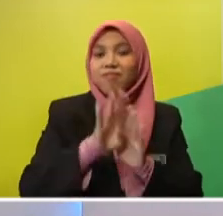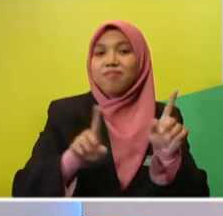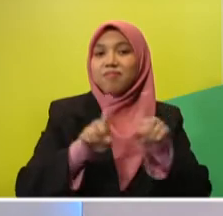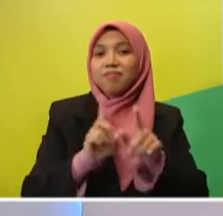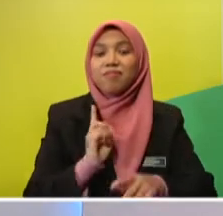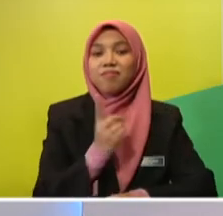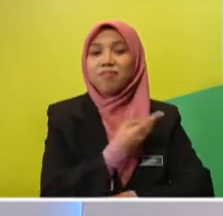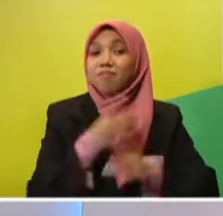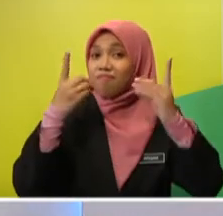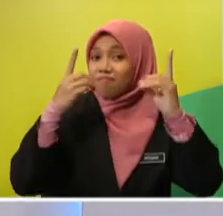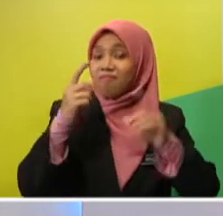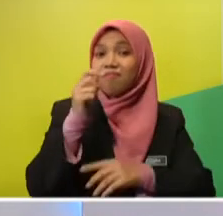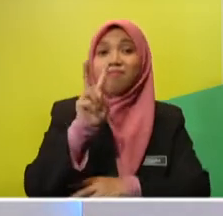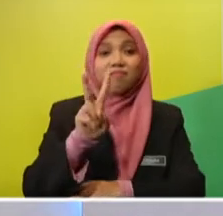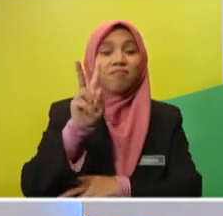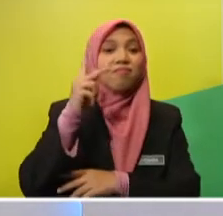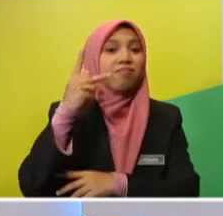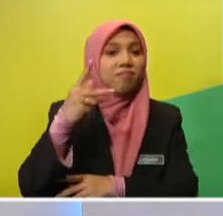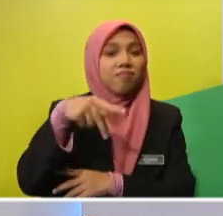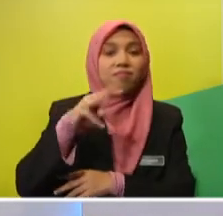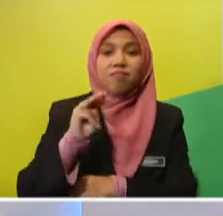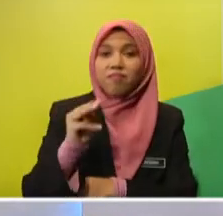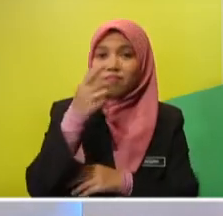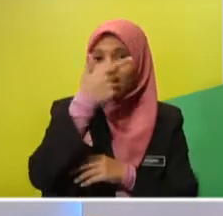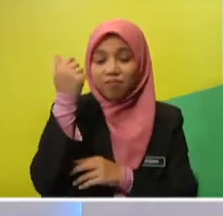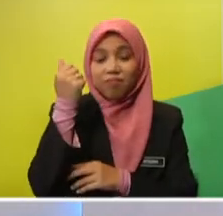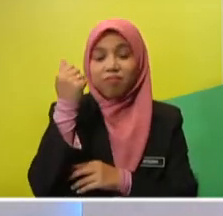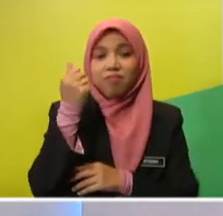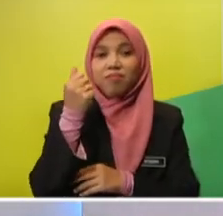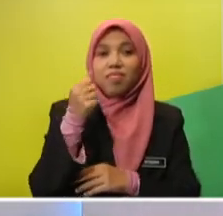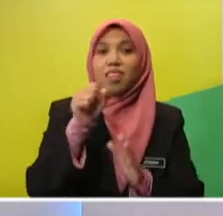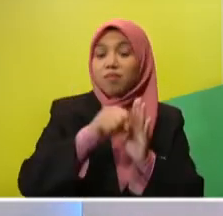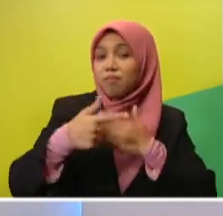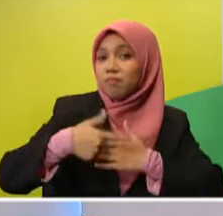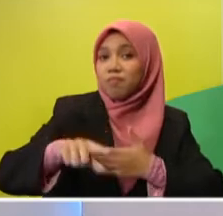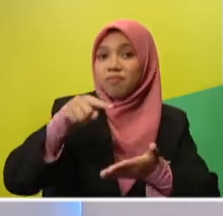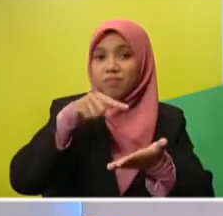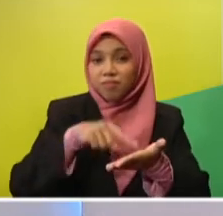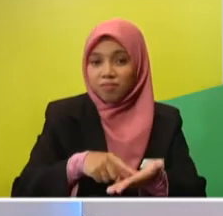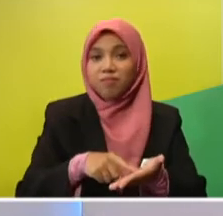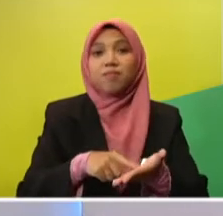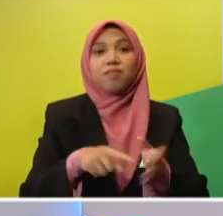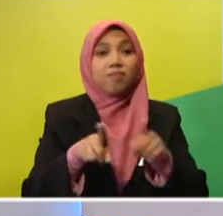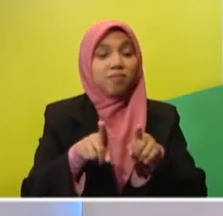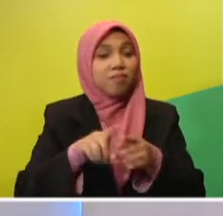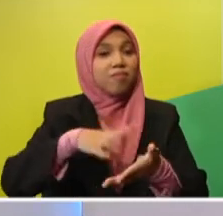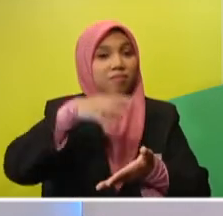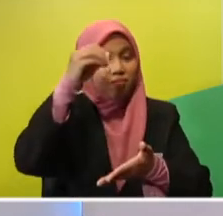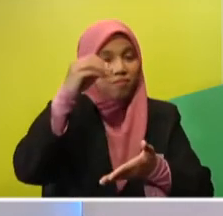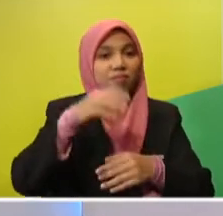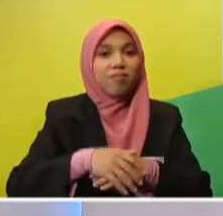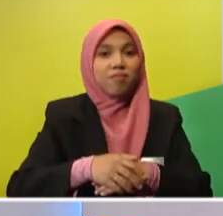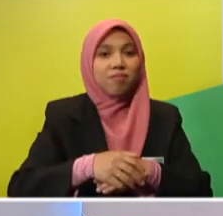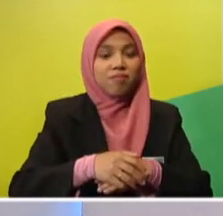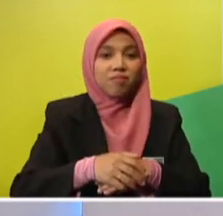KPM, kerana selepas ini kita akan terus belajar bersama Cikgu Nadia dan juga Cikgu Nurul berkenaan